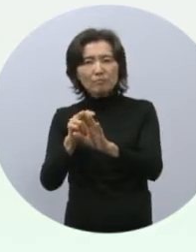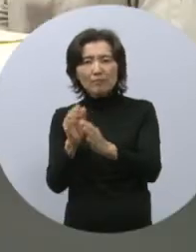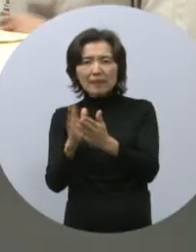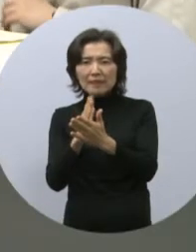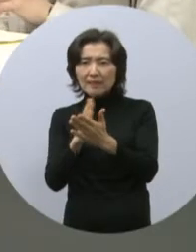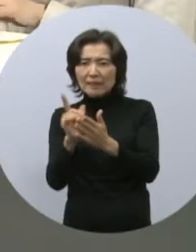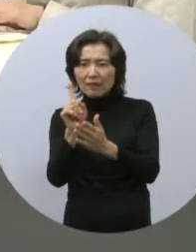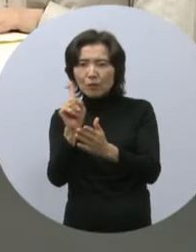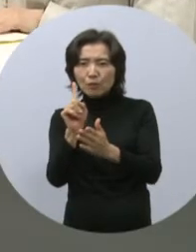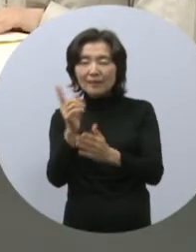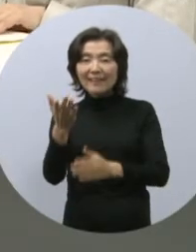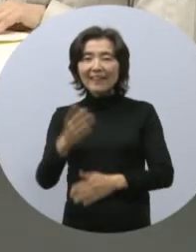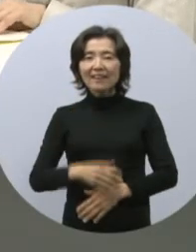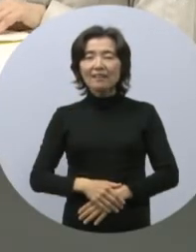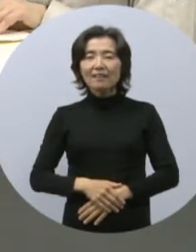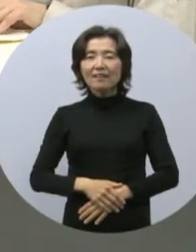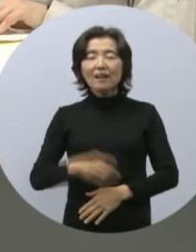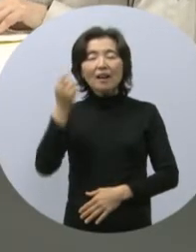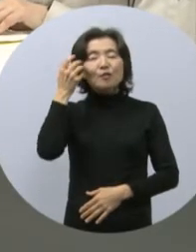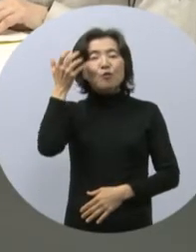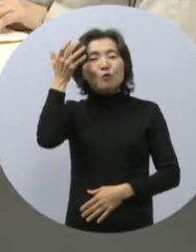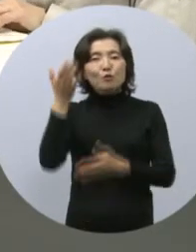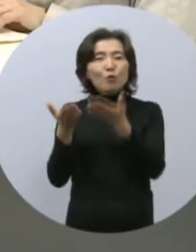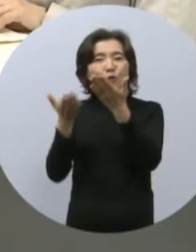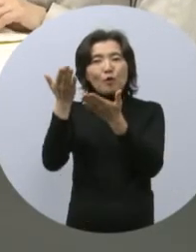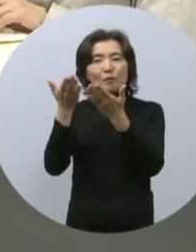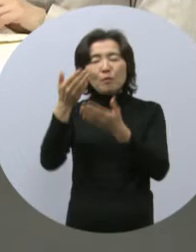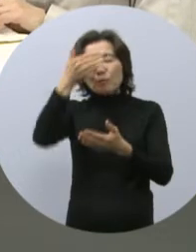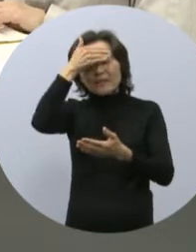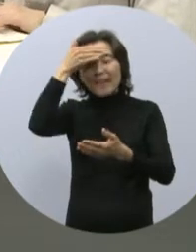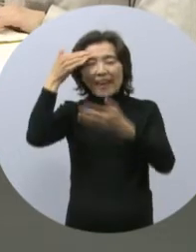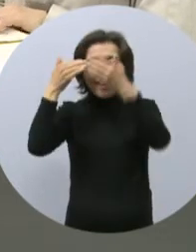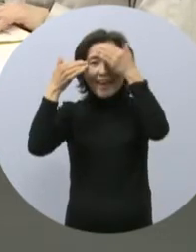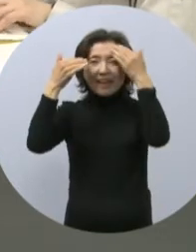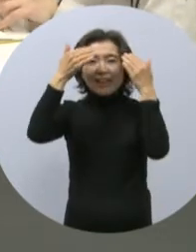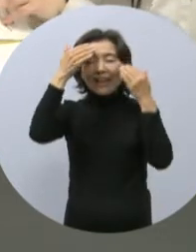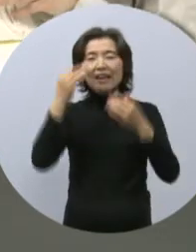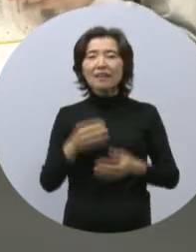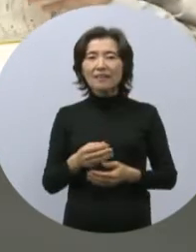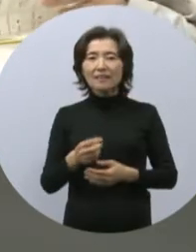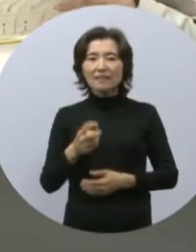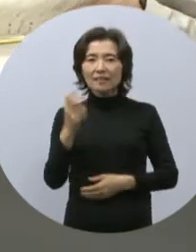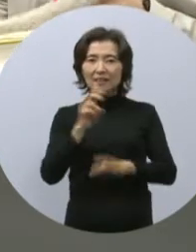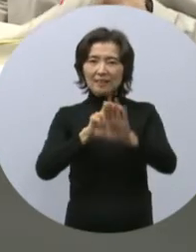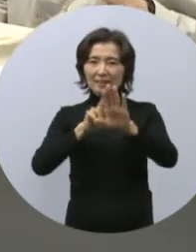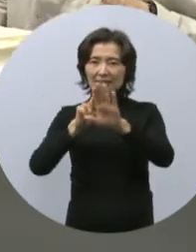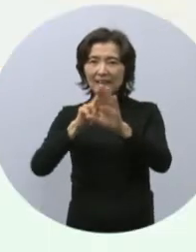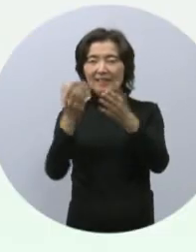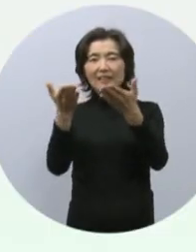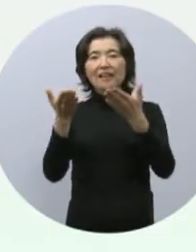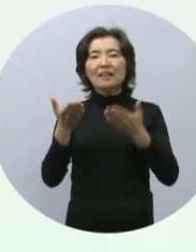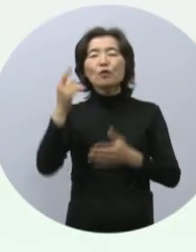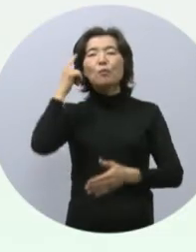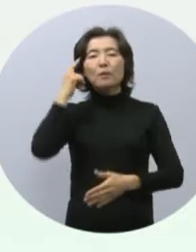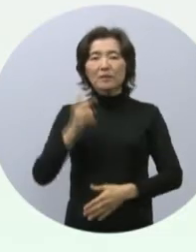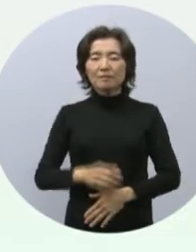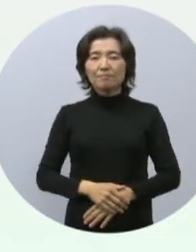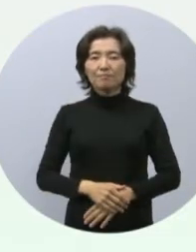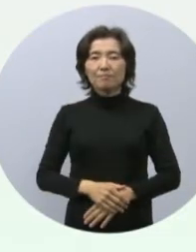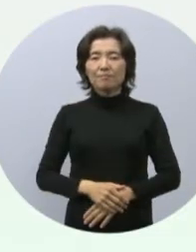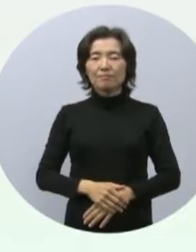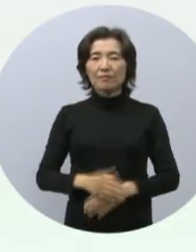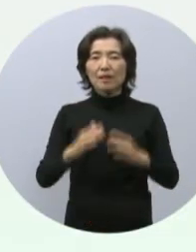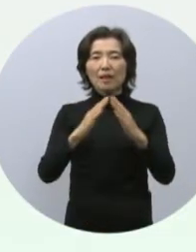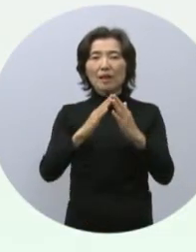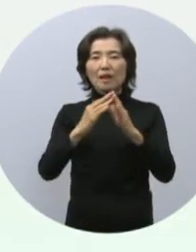か？ もう思った以上に丁寧にもう見ていただいたと思います。 では建て